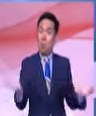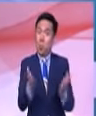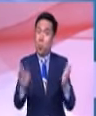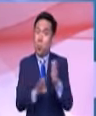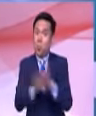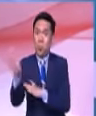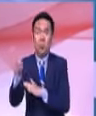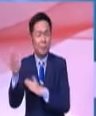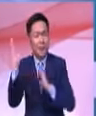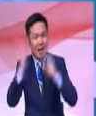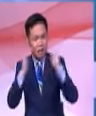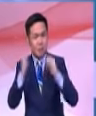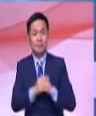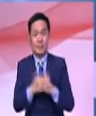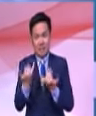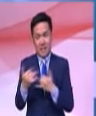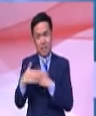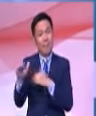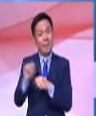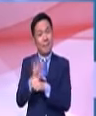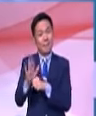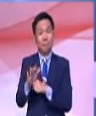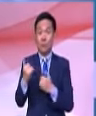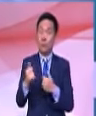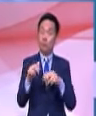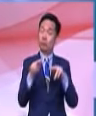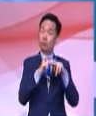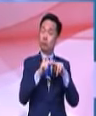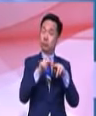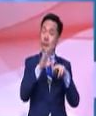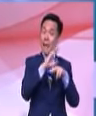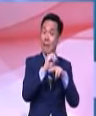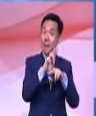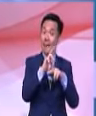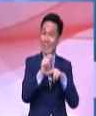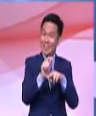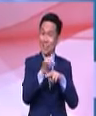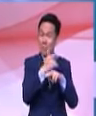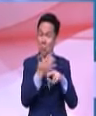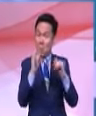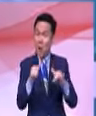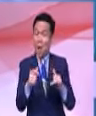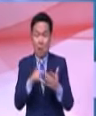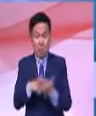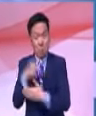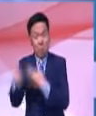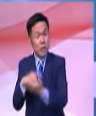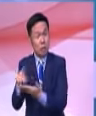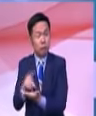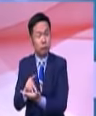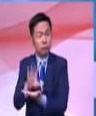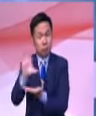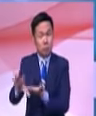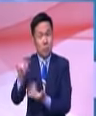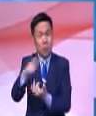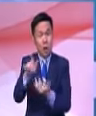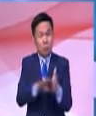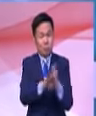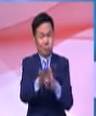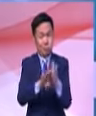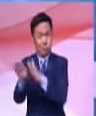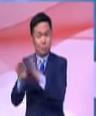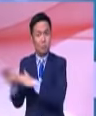pasca COVID-19. Bukan sahaja mengurangkan kesesakan trafik, projek RM30 bilion itu juga mampu menjana pertumbuhan ekonomi